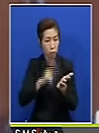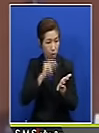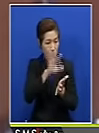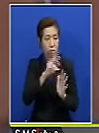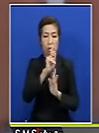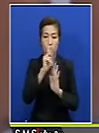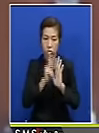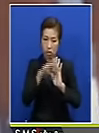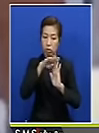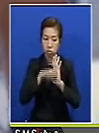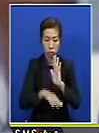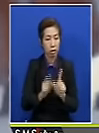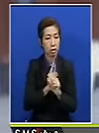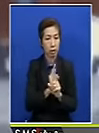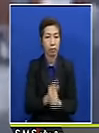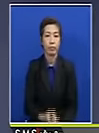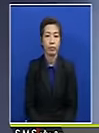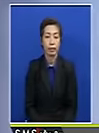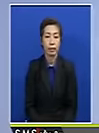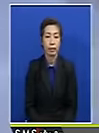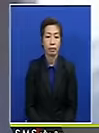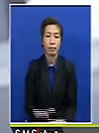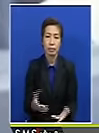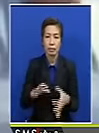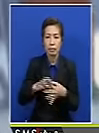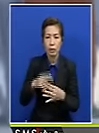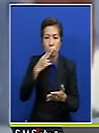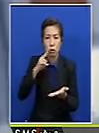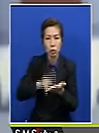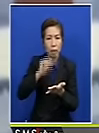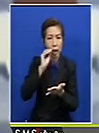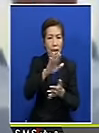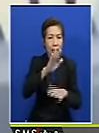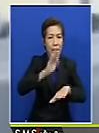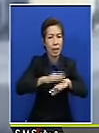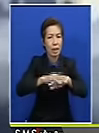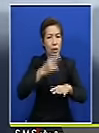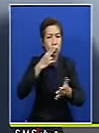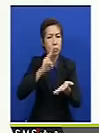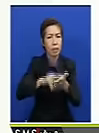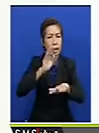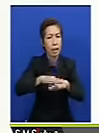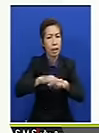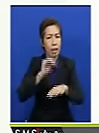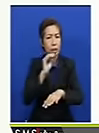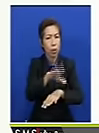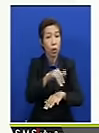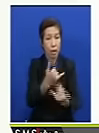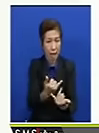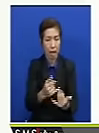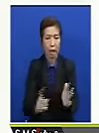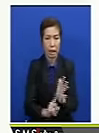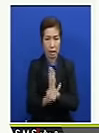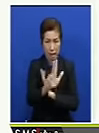ำเนินการเป็นไปตามขั้นตอนตามปกติค่ะ ครับคือเรื่องหมายเรียกใบที่3นี่แหละครับคุณธัญมัย ค่ะ ต้องไล่เรียงข้อ